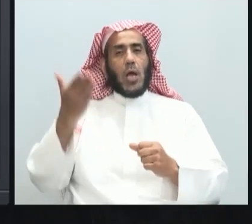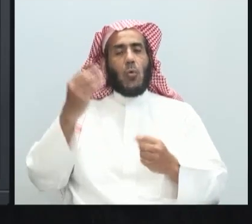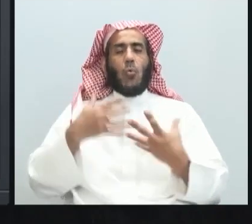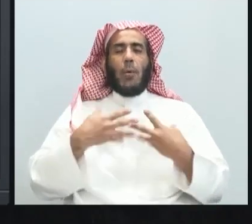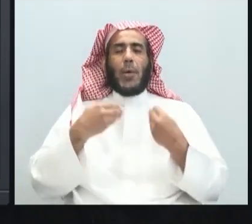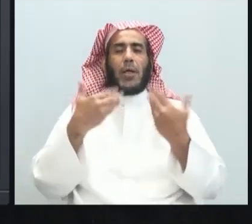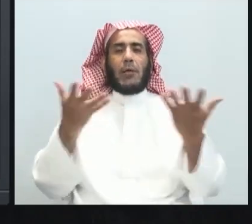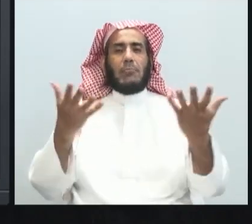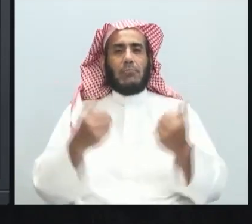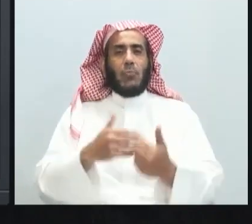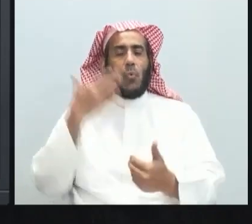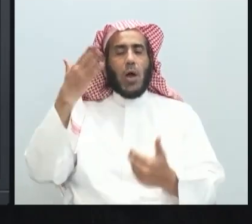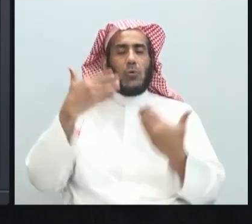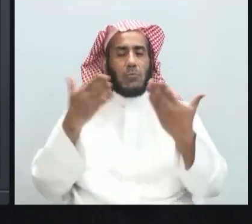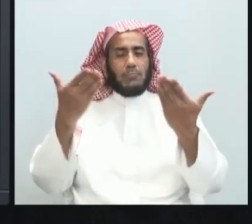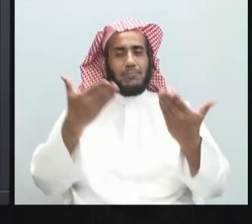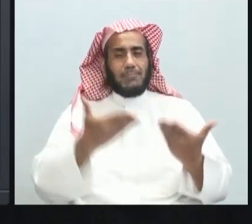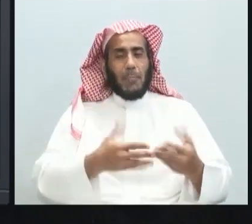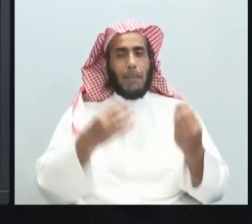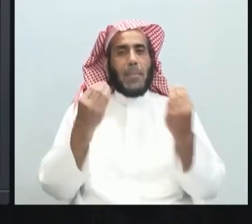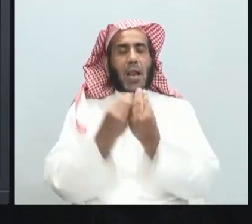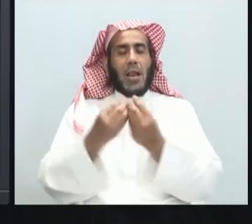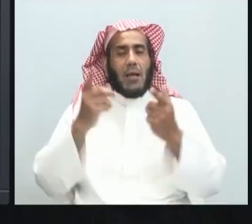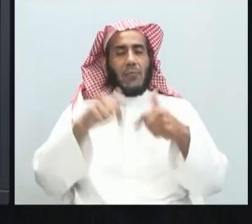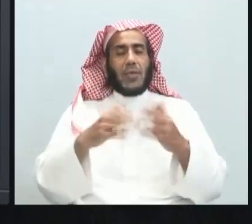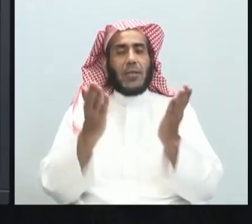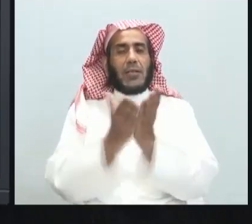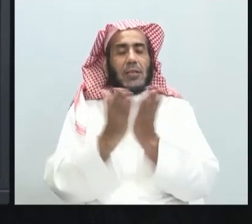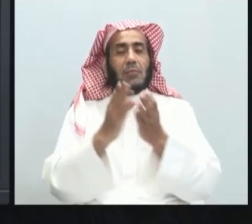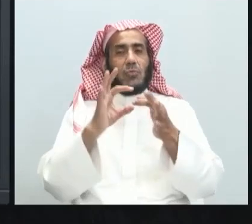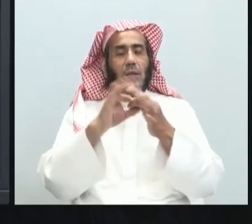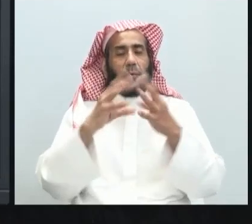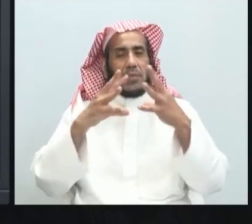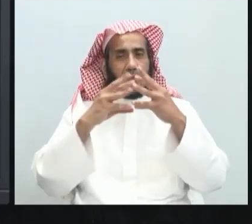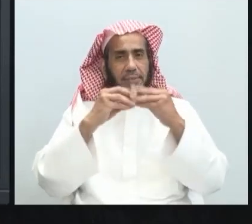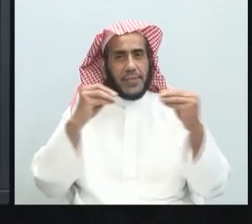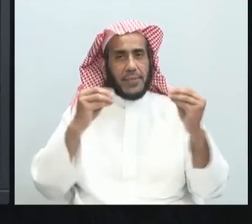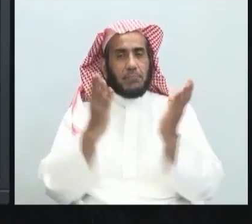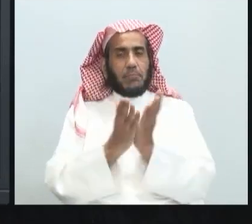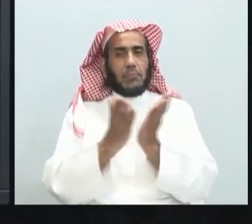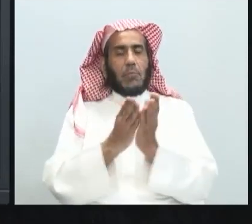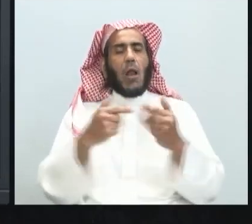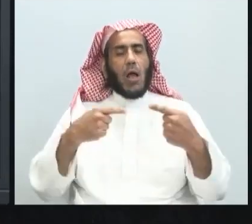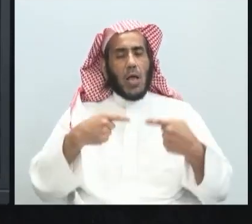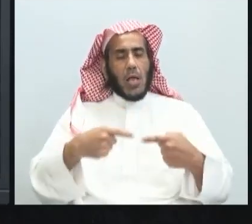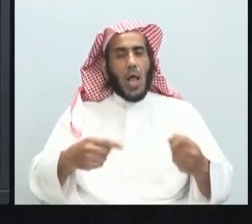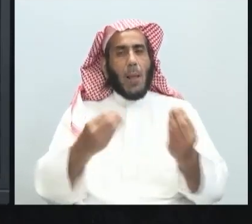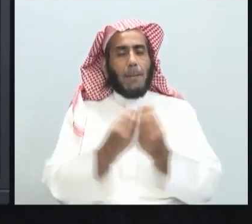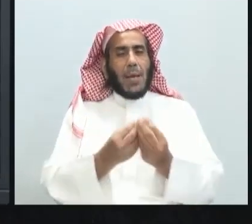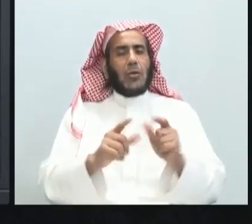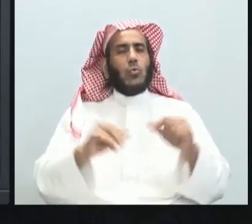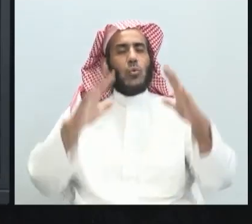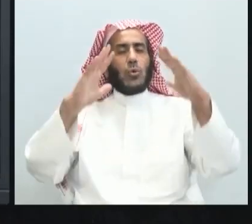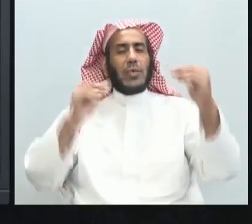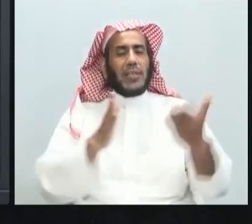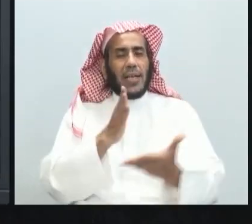وبياكم واهلا وسهلا بكم معنا في درس متعلق بالتفسير درسنا لا يزال مع سوره الحجر